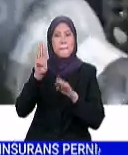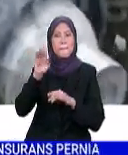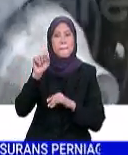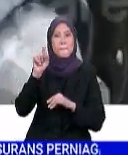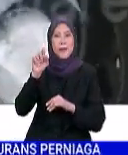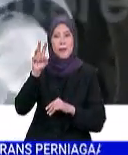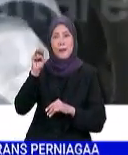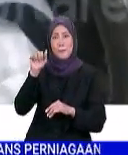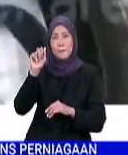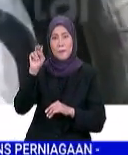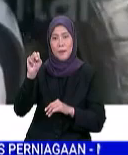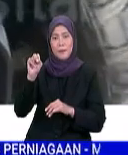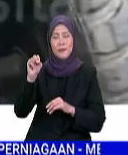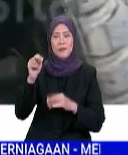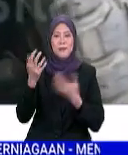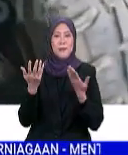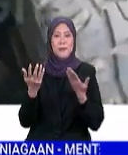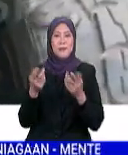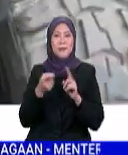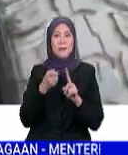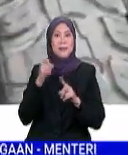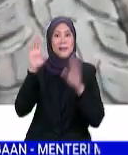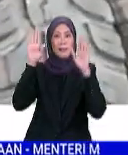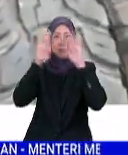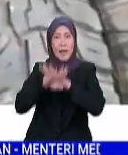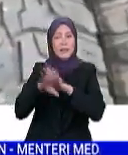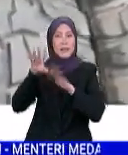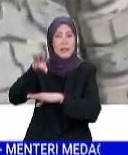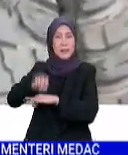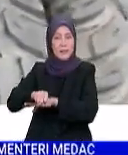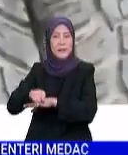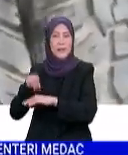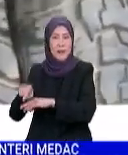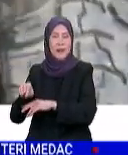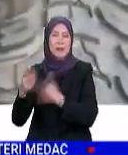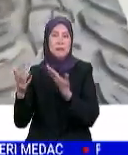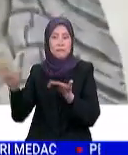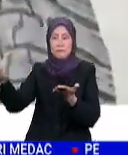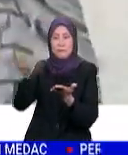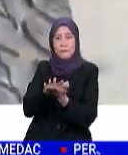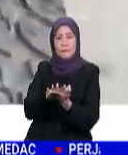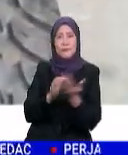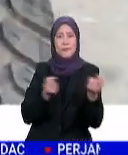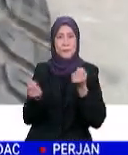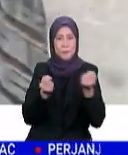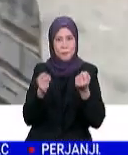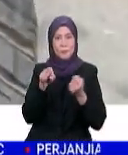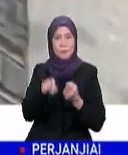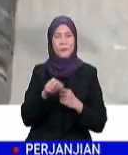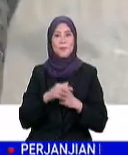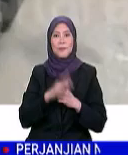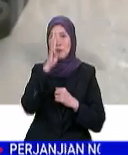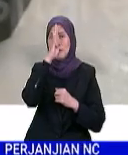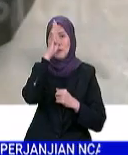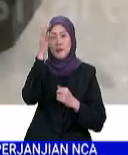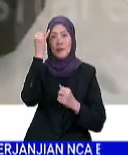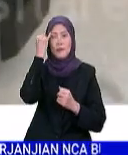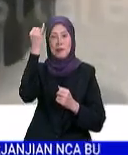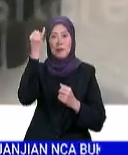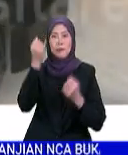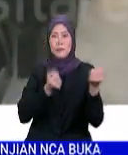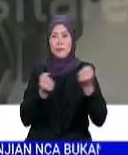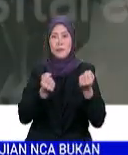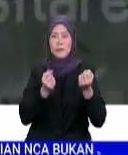yang ditampilkan dalam trilogi filem Dark Knight arahan Christopher Nolan. Model kereta yang direka oleh Nguyen Duc